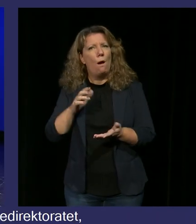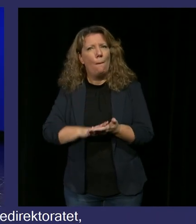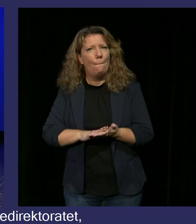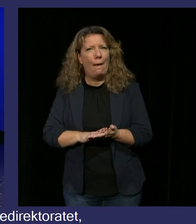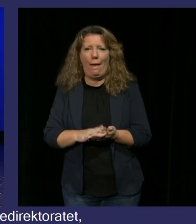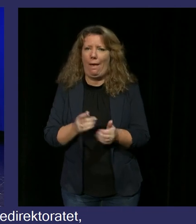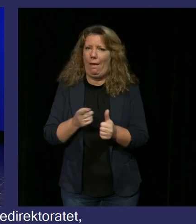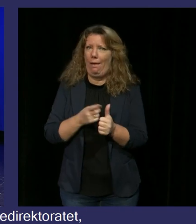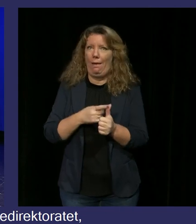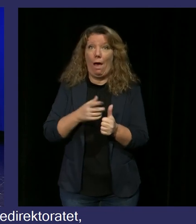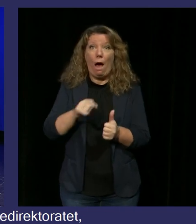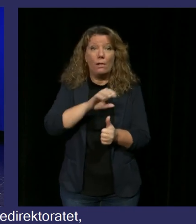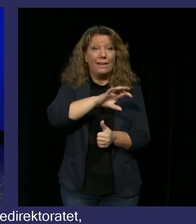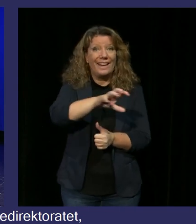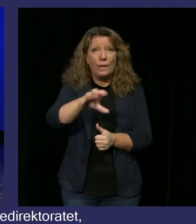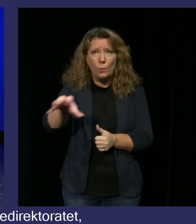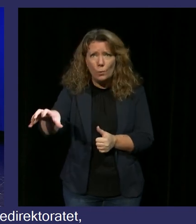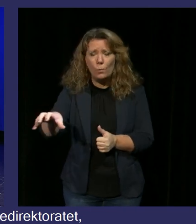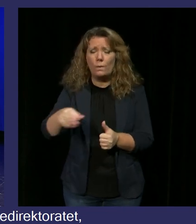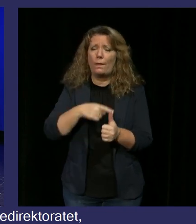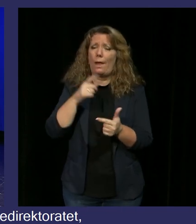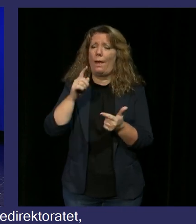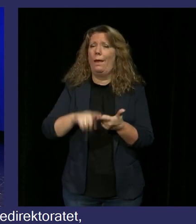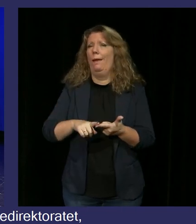alle regionene, vi måtte ha med